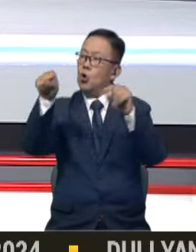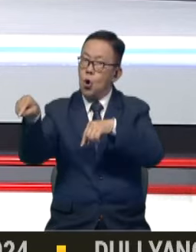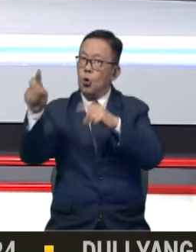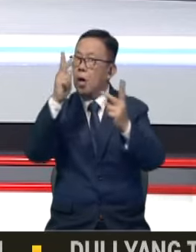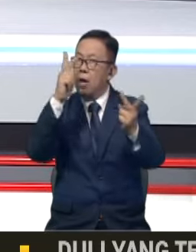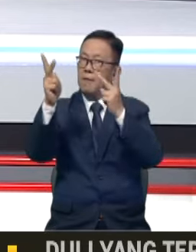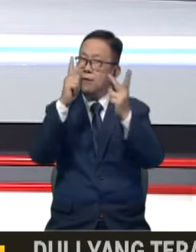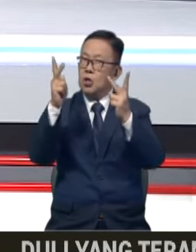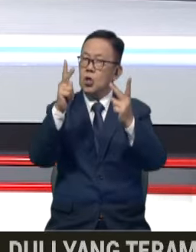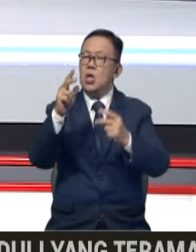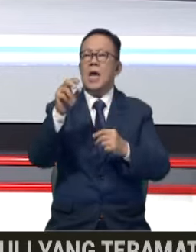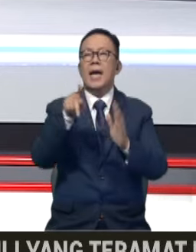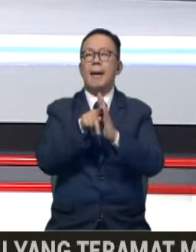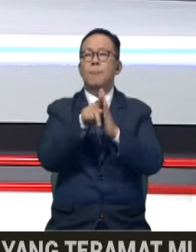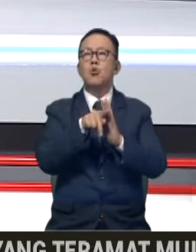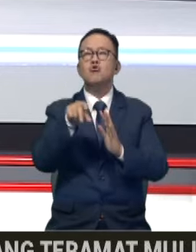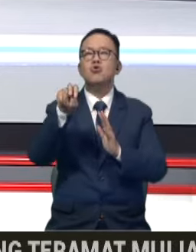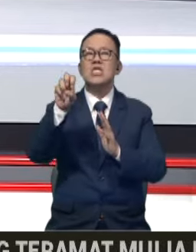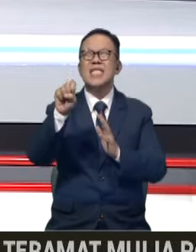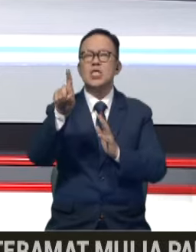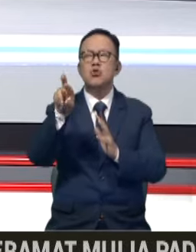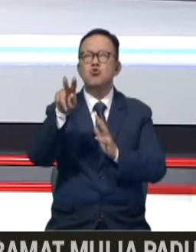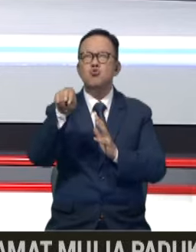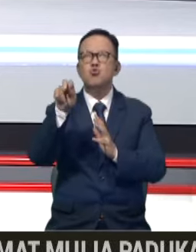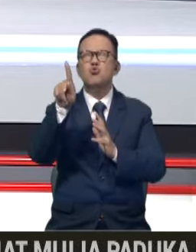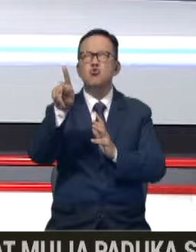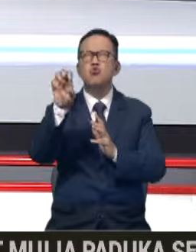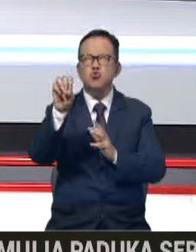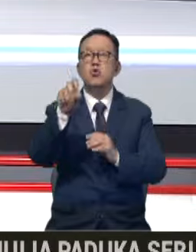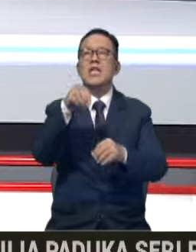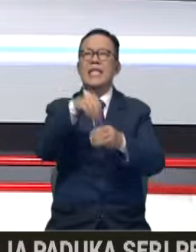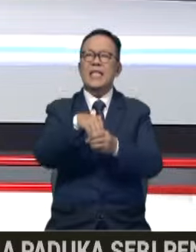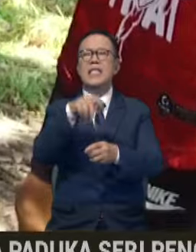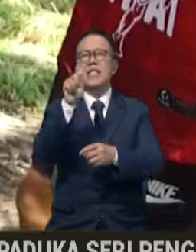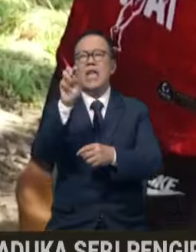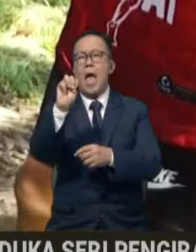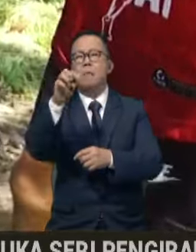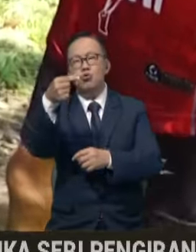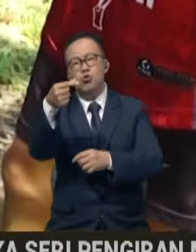Haji Tuba, Kampung Senokoh, Mukim Labu, daerah Temburong.